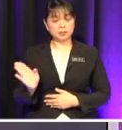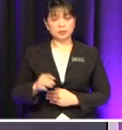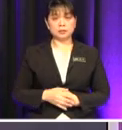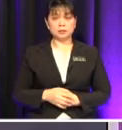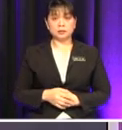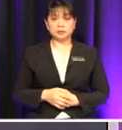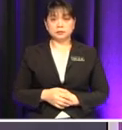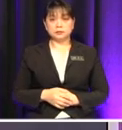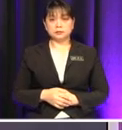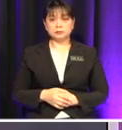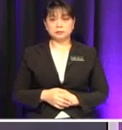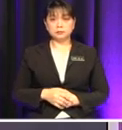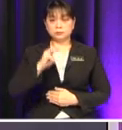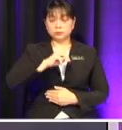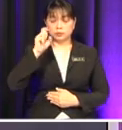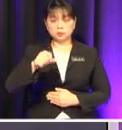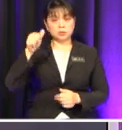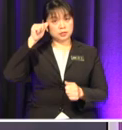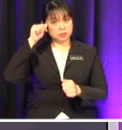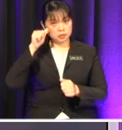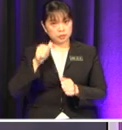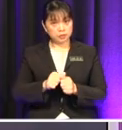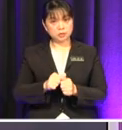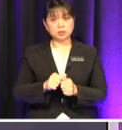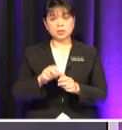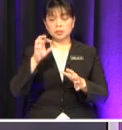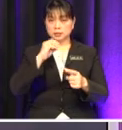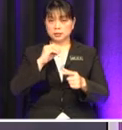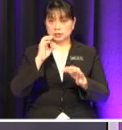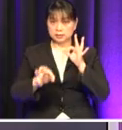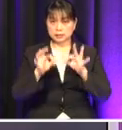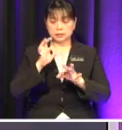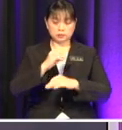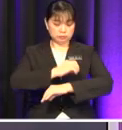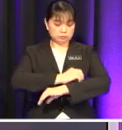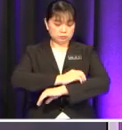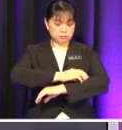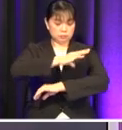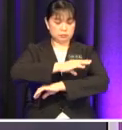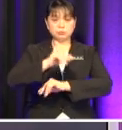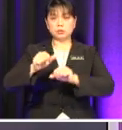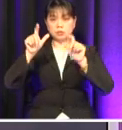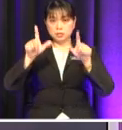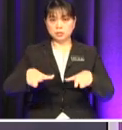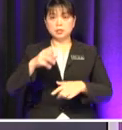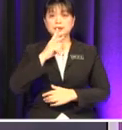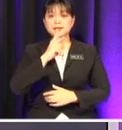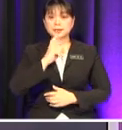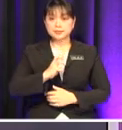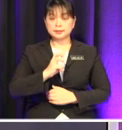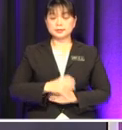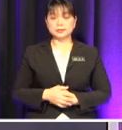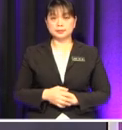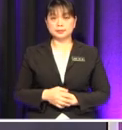dia perlu ingat kembali kalau bengkak peluler daripada yang 33 tadi yang